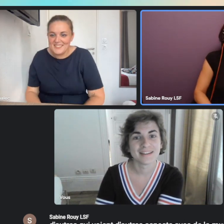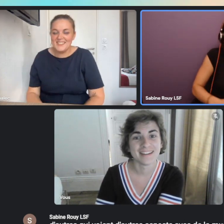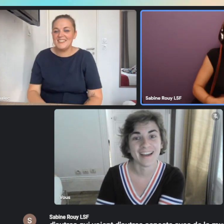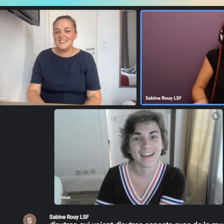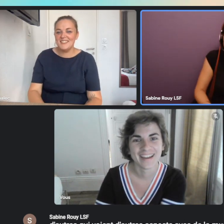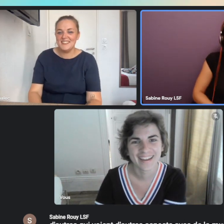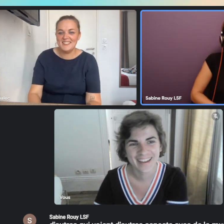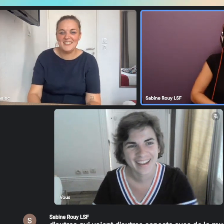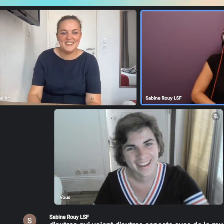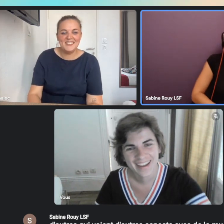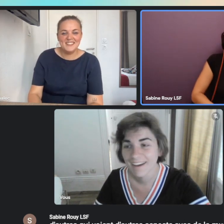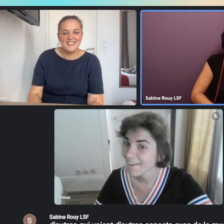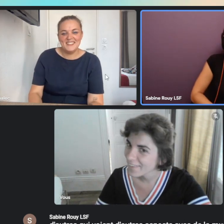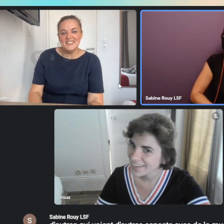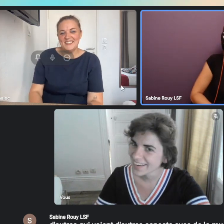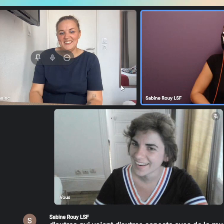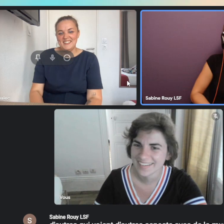Bah, pourquoi pas?